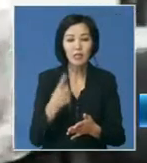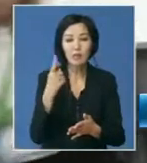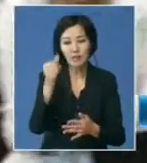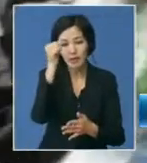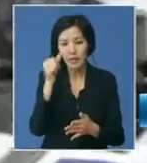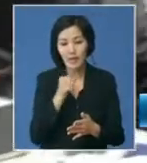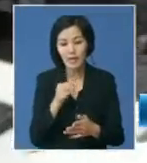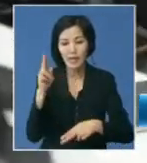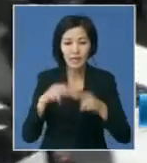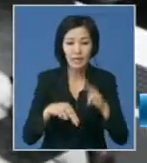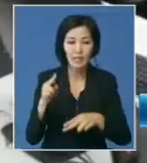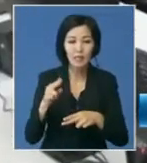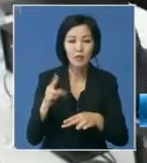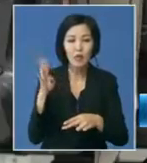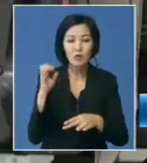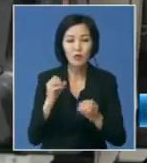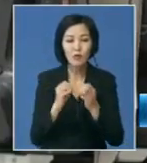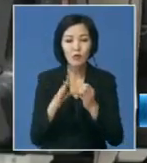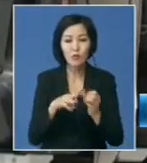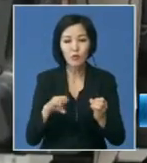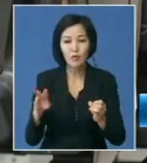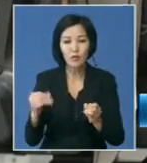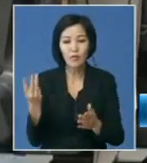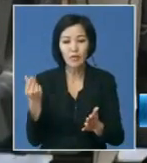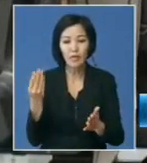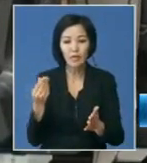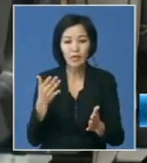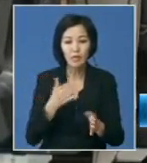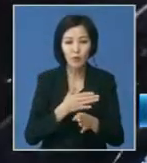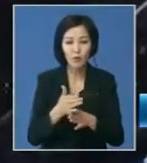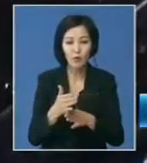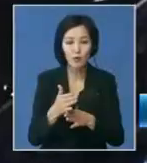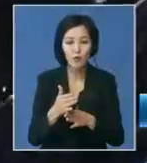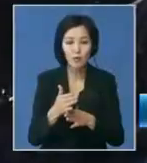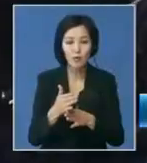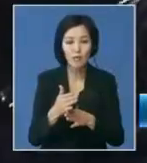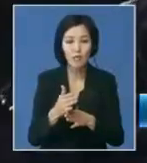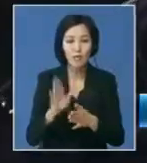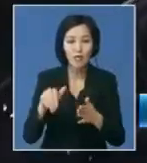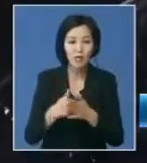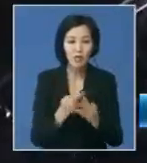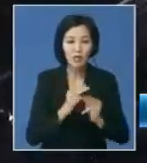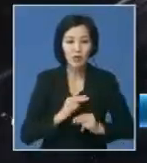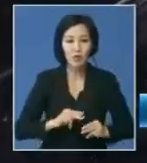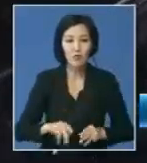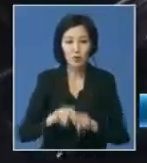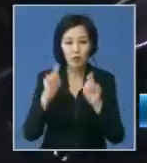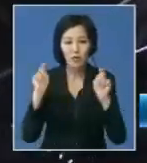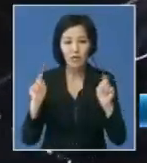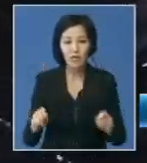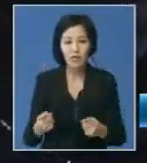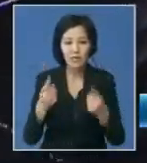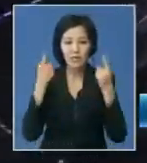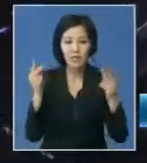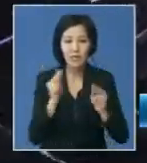салынды. Оған 414 миллиард теңге қаржы жұмсалып, 255 мың жұмыс орны ашылды. Ендеше осынау ерен еңбекті неге